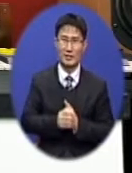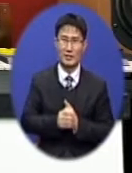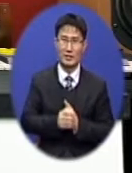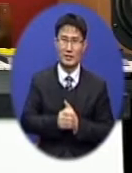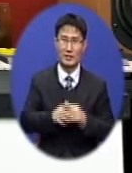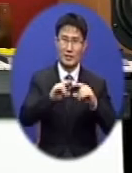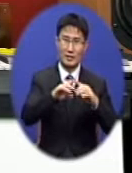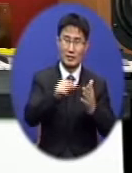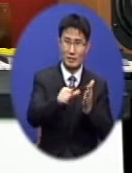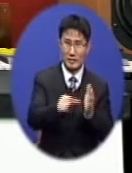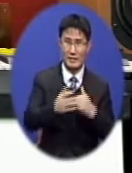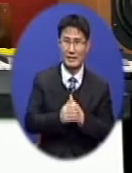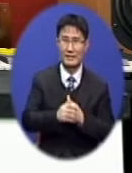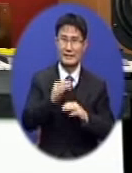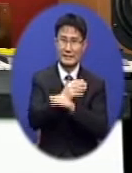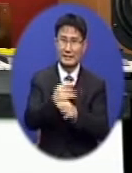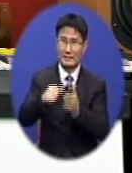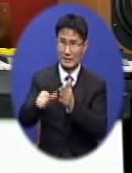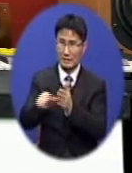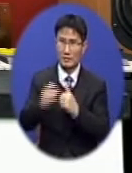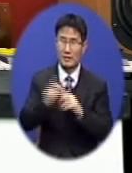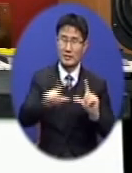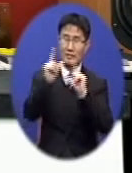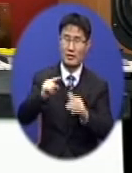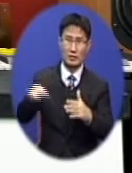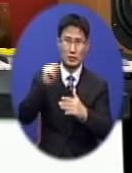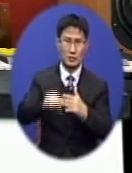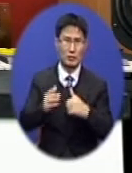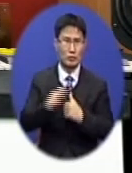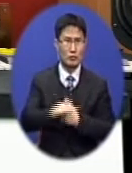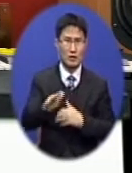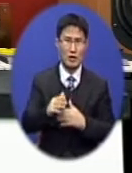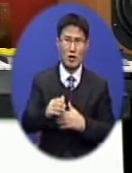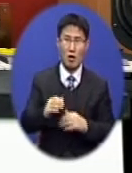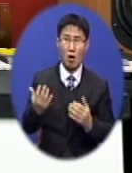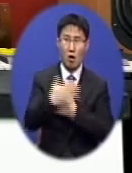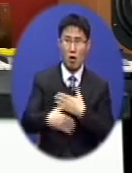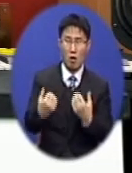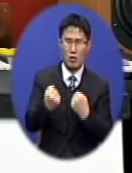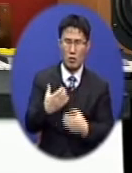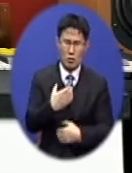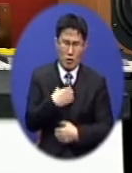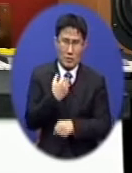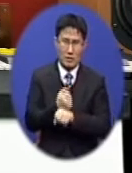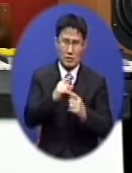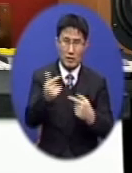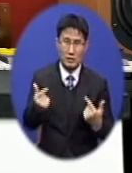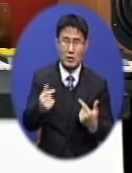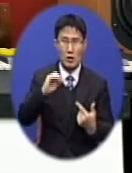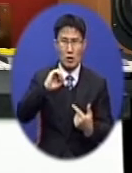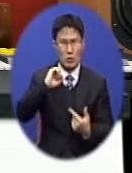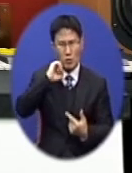가전제품이나 음식, 장난감 등 생활 속에서 우리의 건강을 위협하는 각종 네. 위기들이